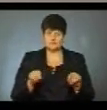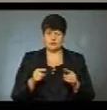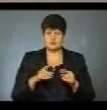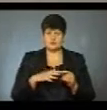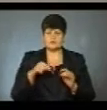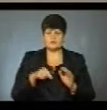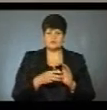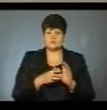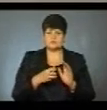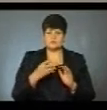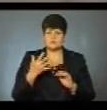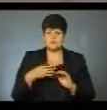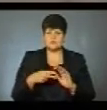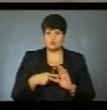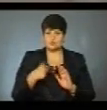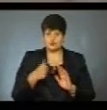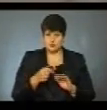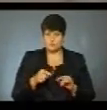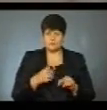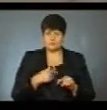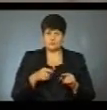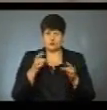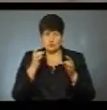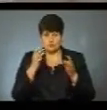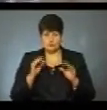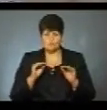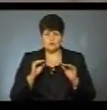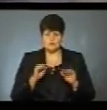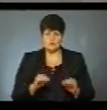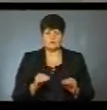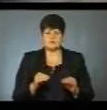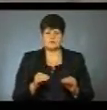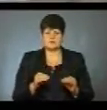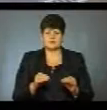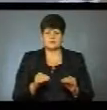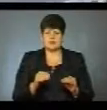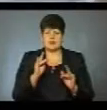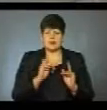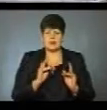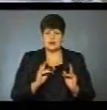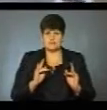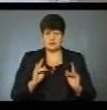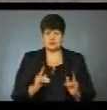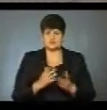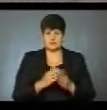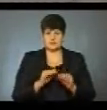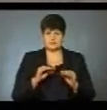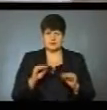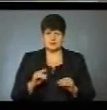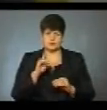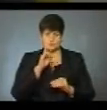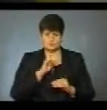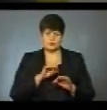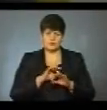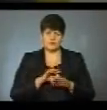в 1857 році. Ми би хотіли тут окультурити, поставити, звичайно, що такі лавочки, мали де розміститися, зручно провести